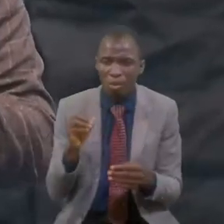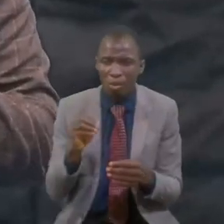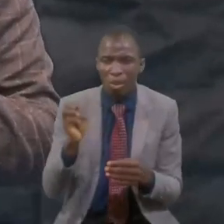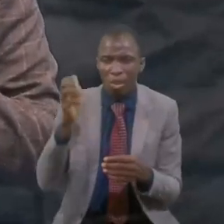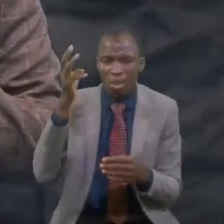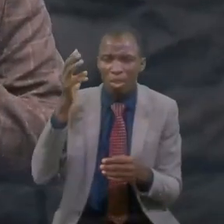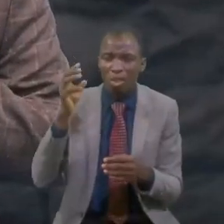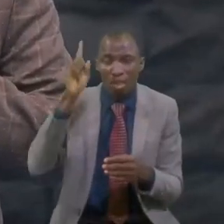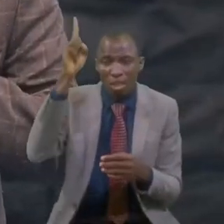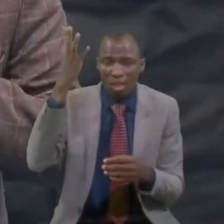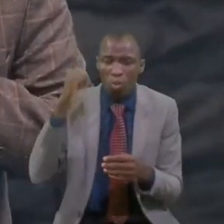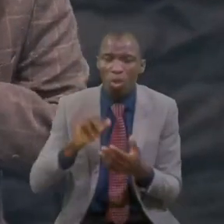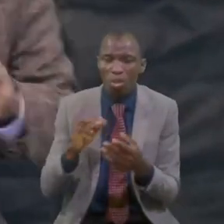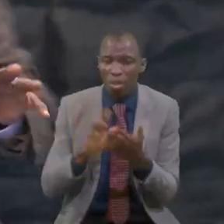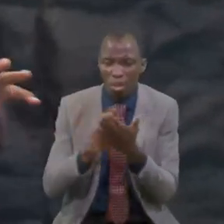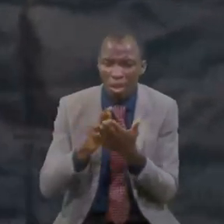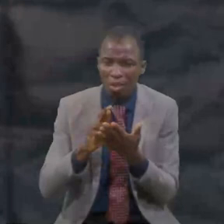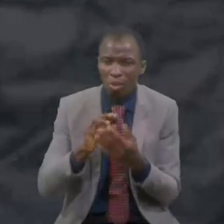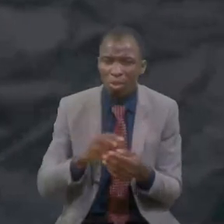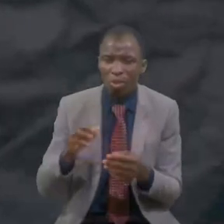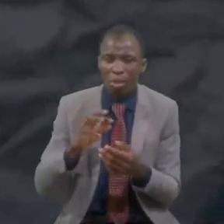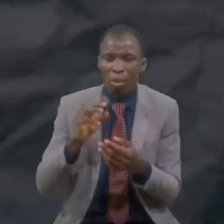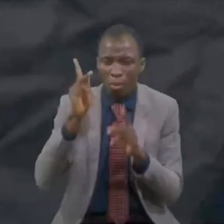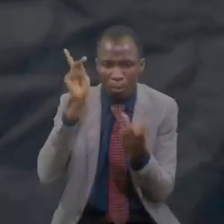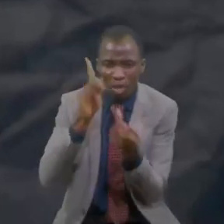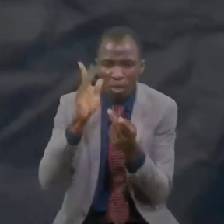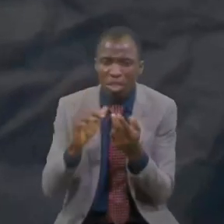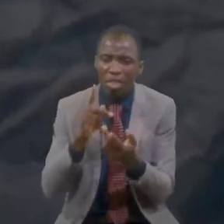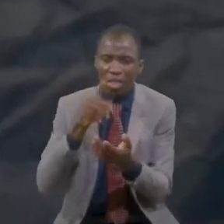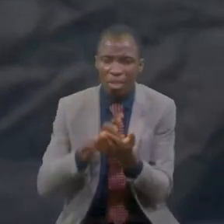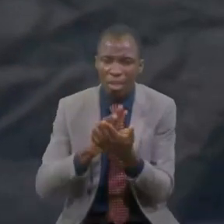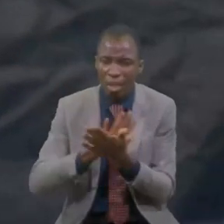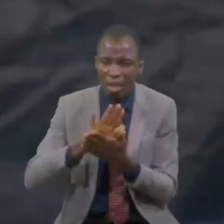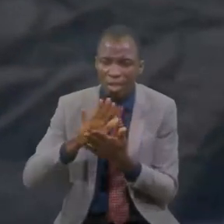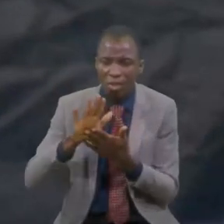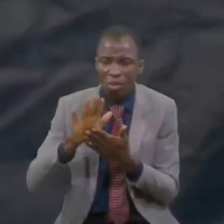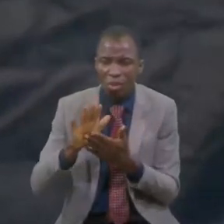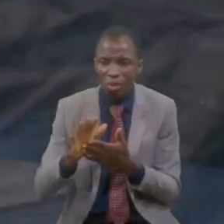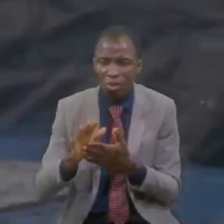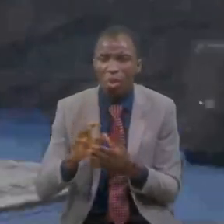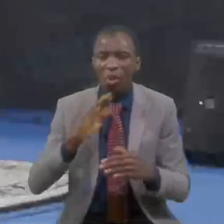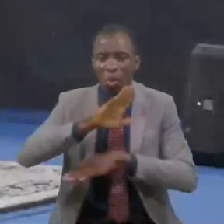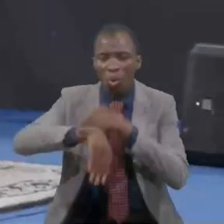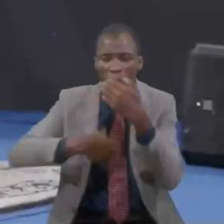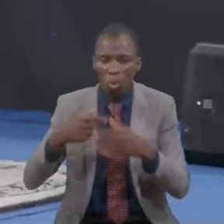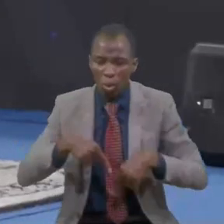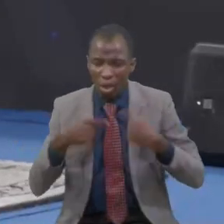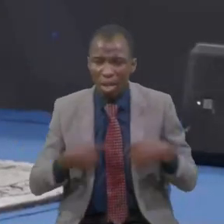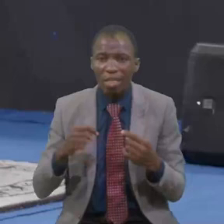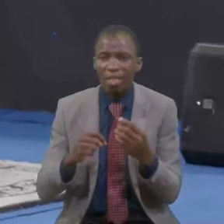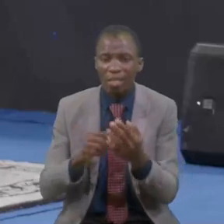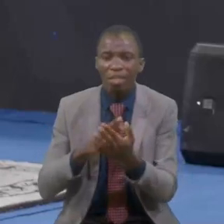était juste parfaitement juste entièrement juste